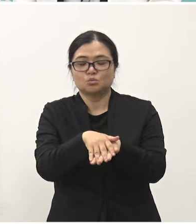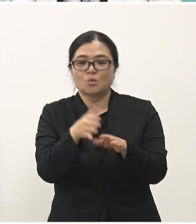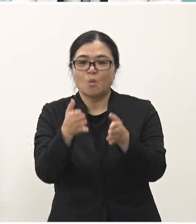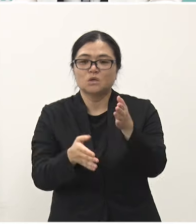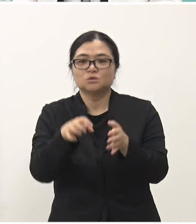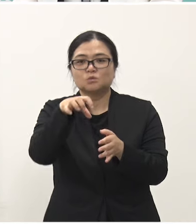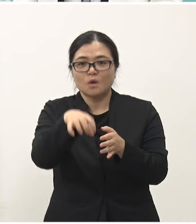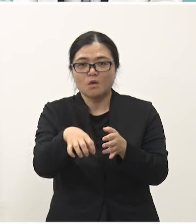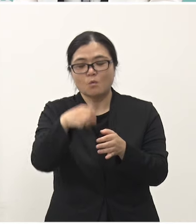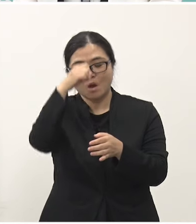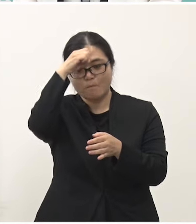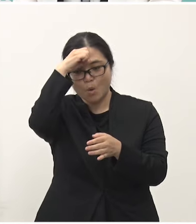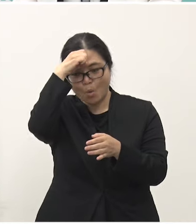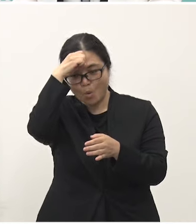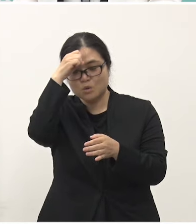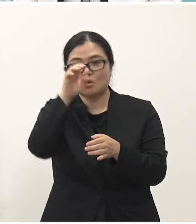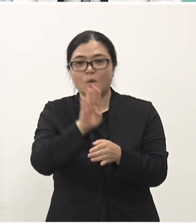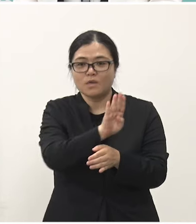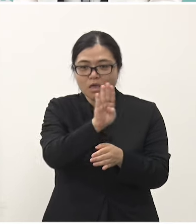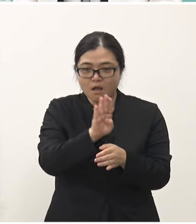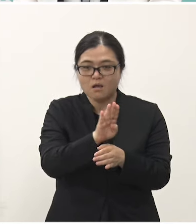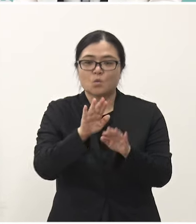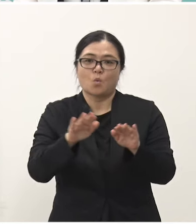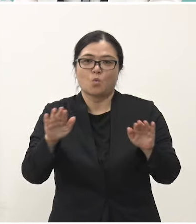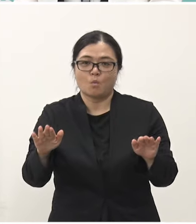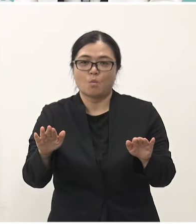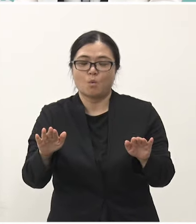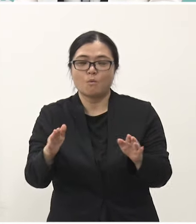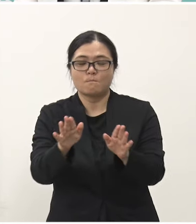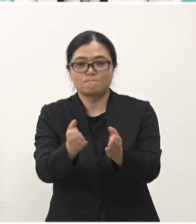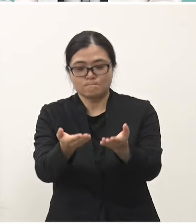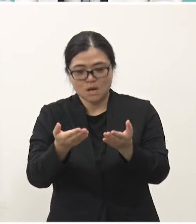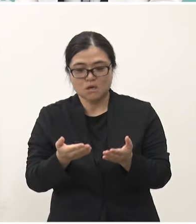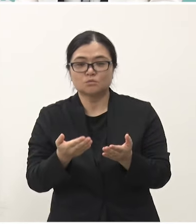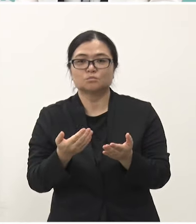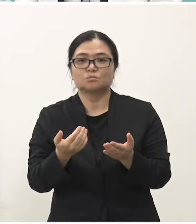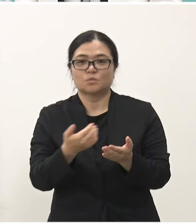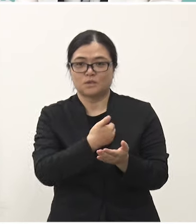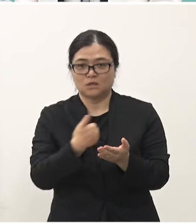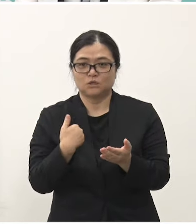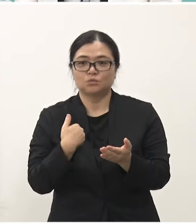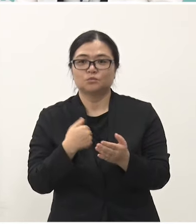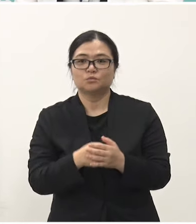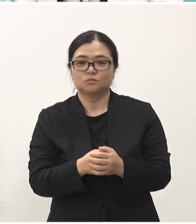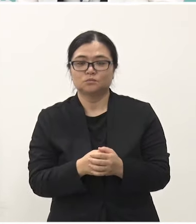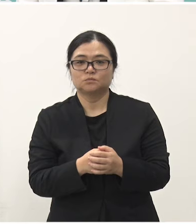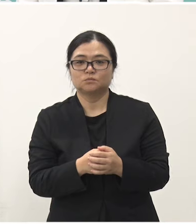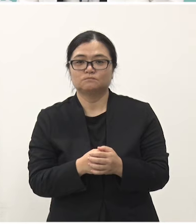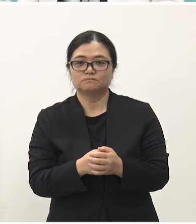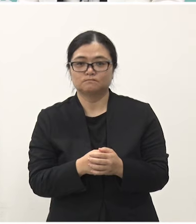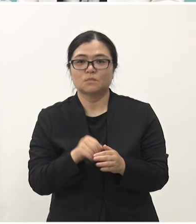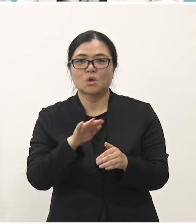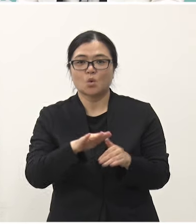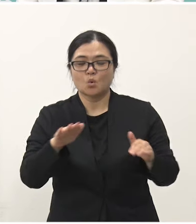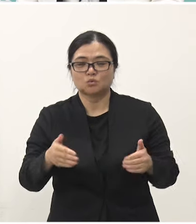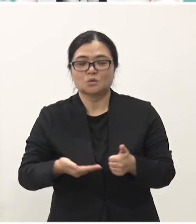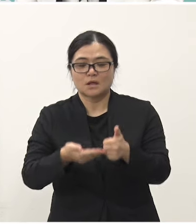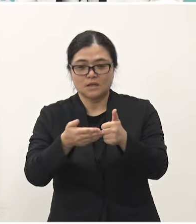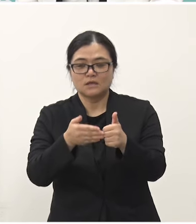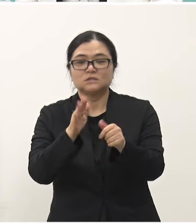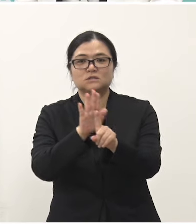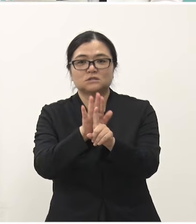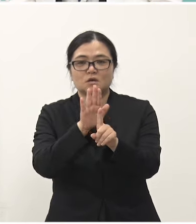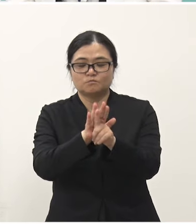ます病保室の拡大により子育てと就労等の両立支援をを強化し子育て支援